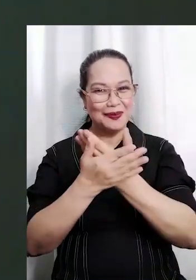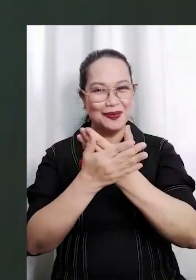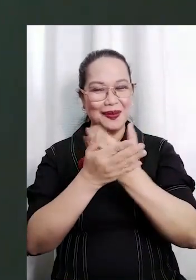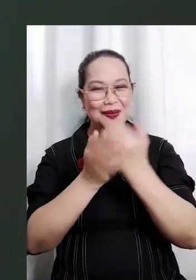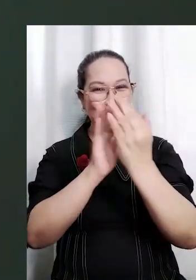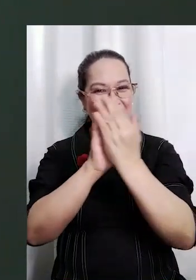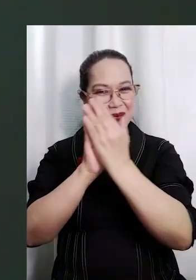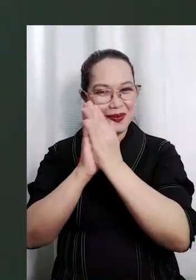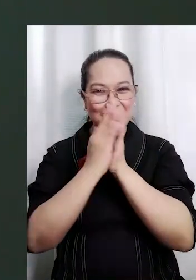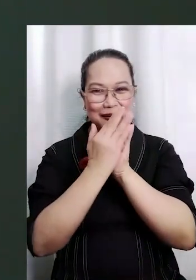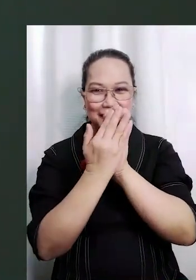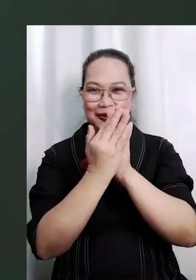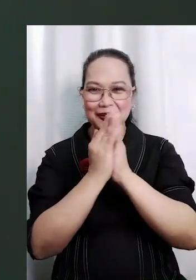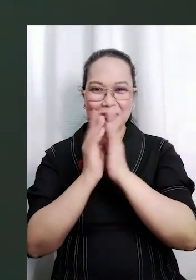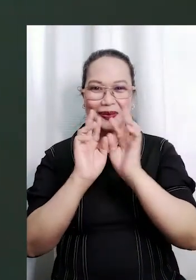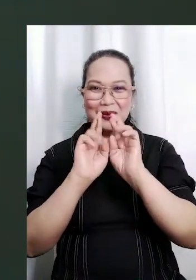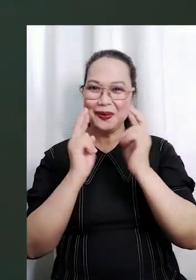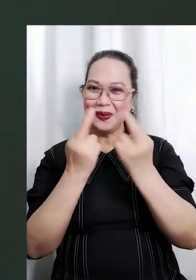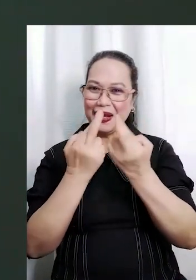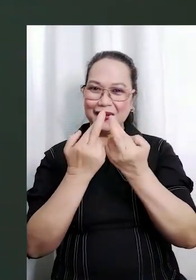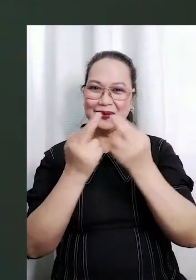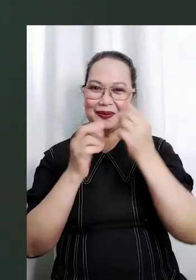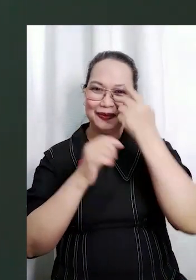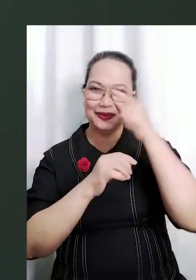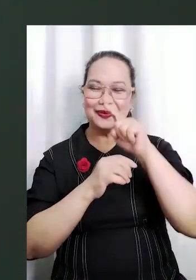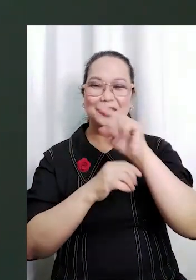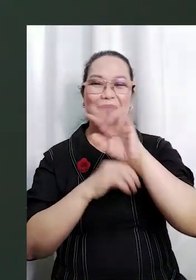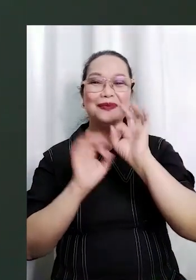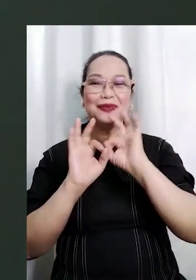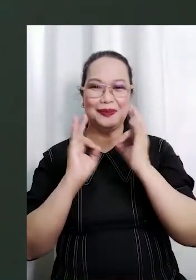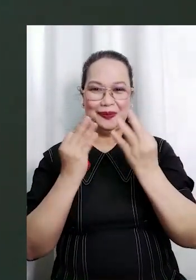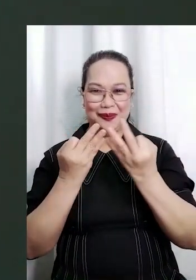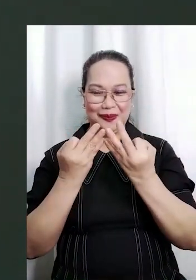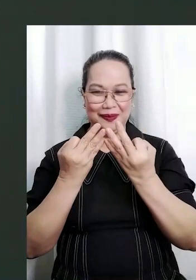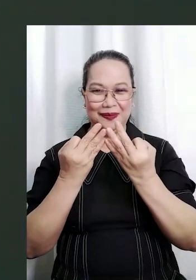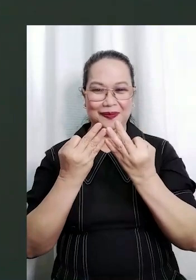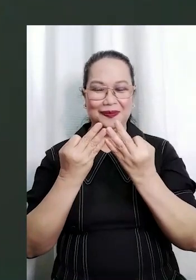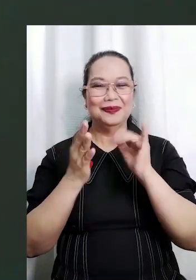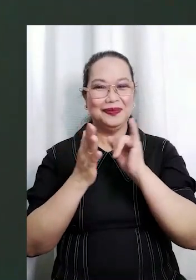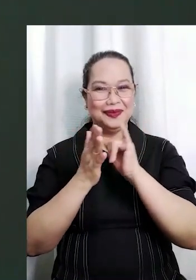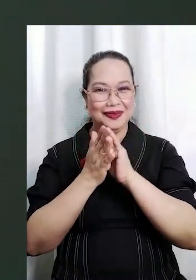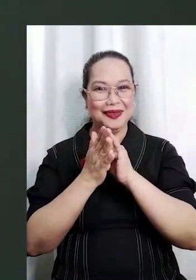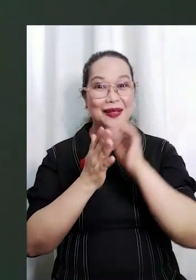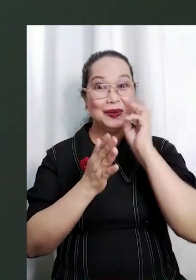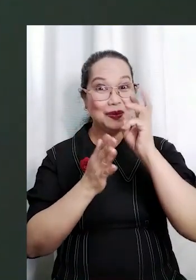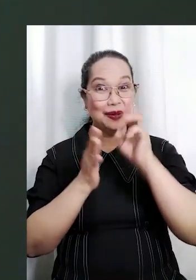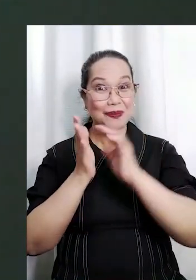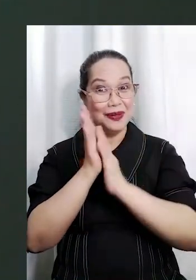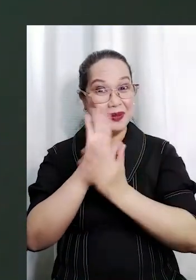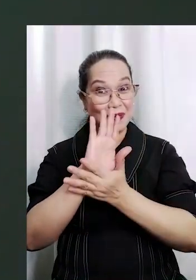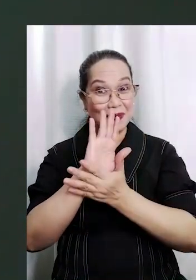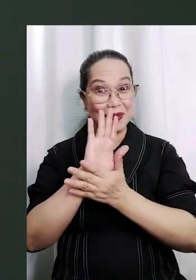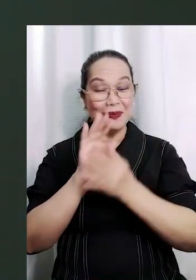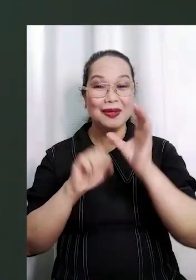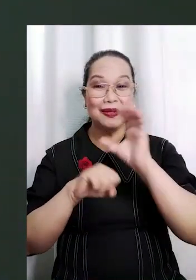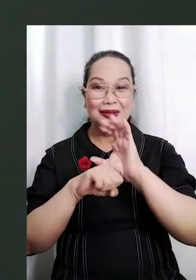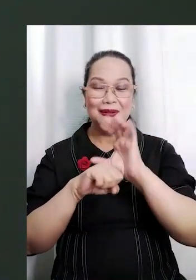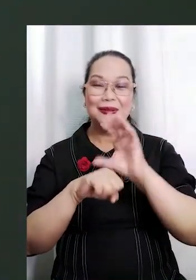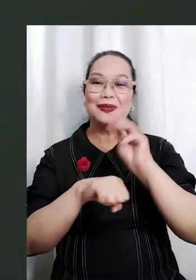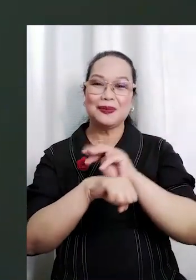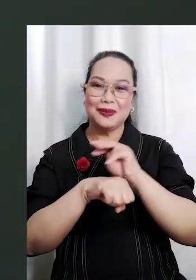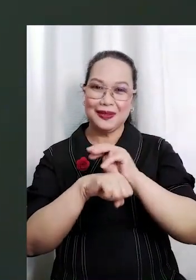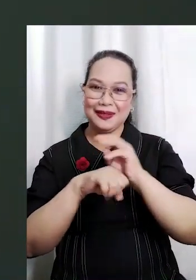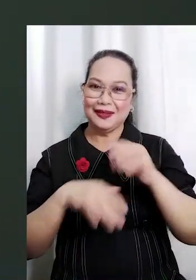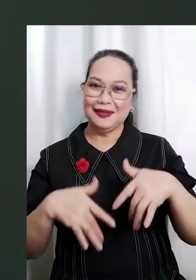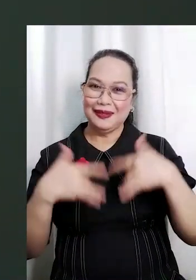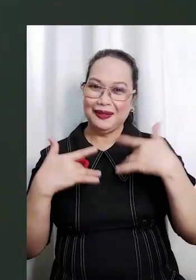renew relationships within your family. Alam po ninyo, yan po magiging senaryo ng ating church ministry, ng